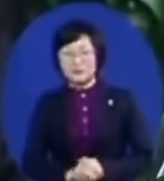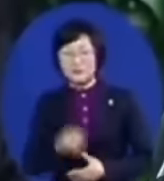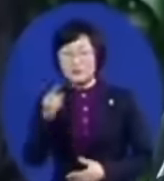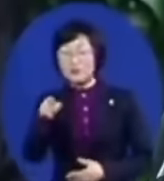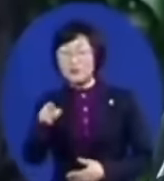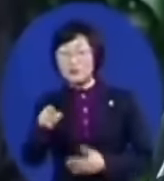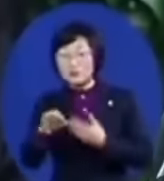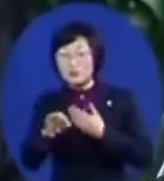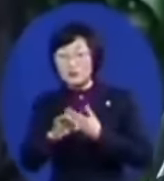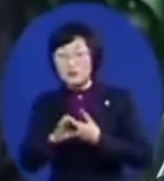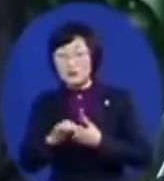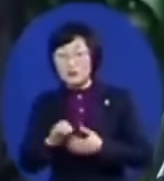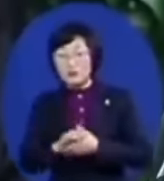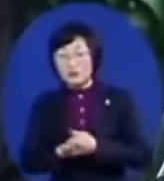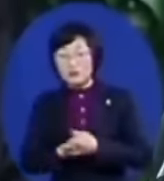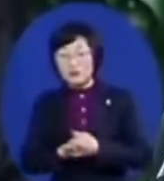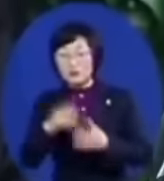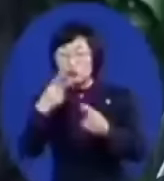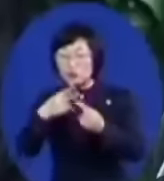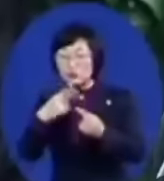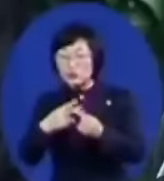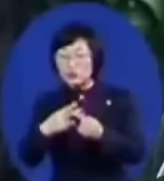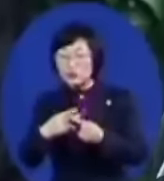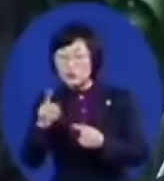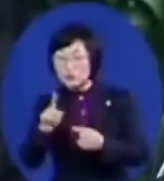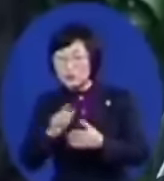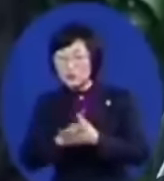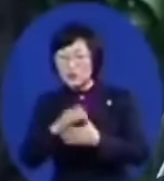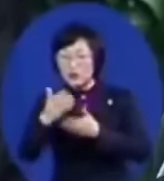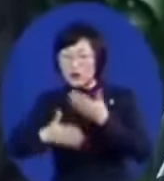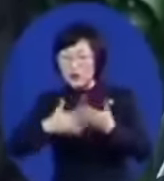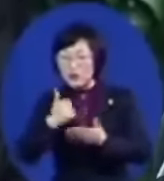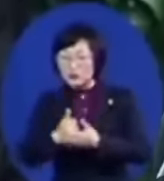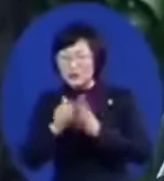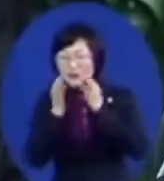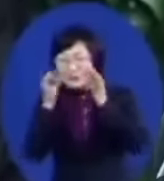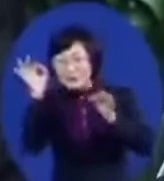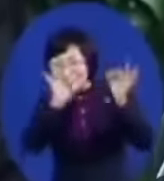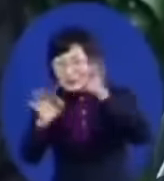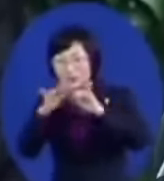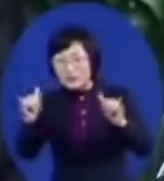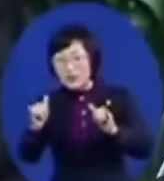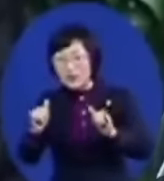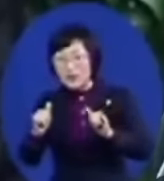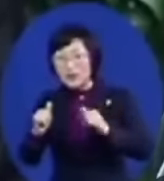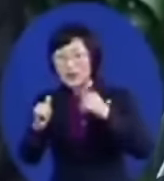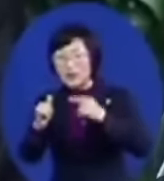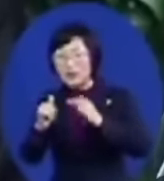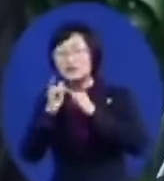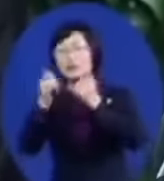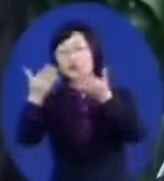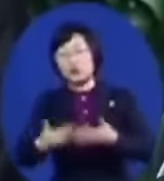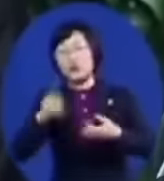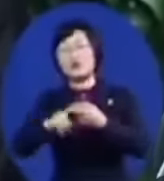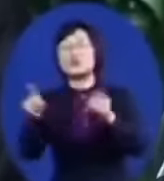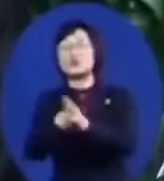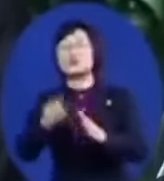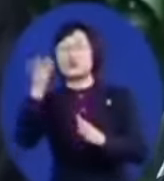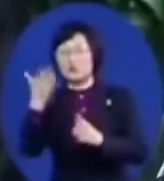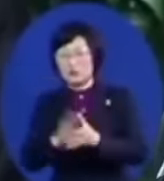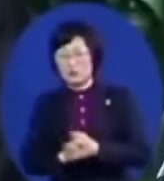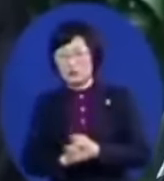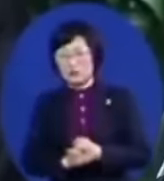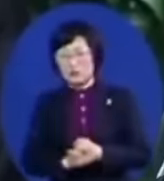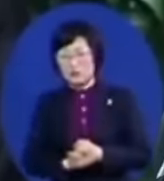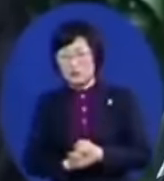그러고는 두 번째는 하나님이 저를 간절히 찾는 자에게는 상 주신이심을 믿어야 하는 것입니다.